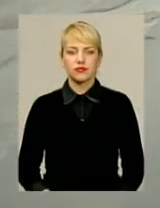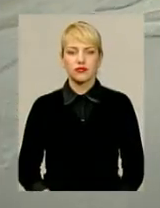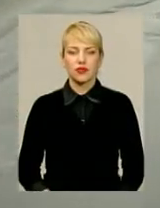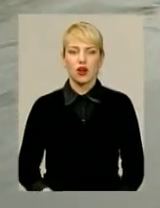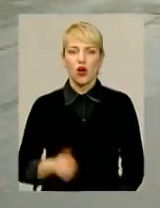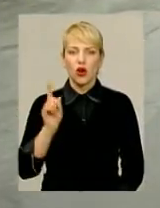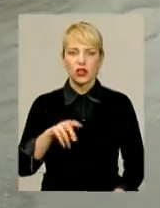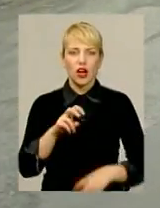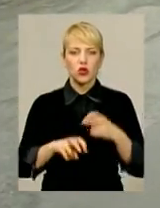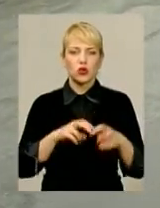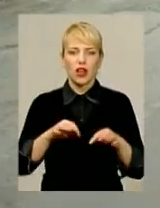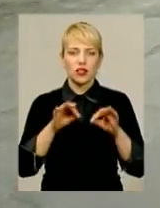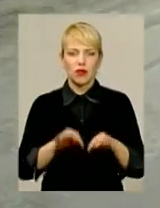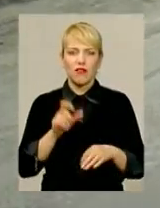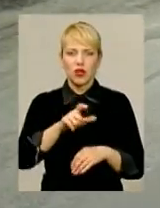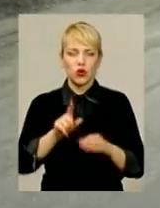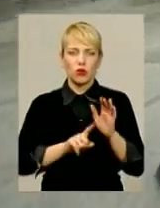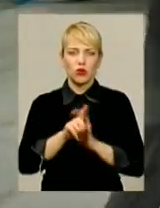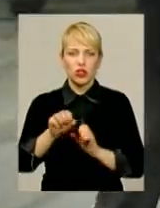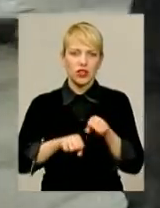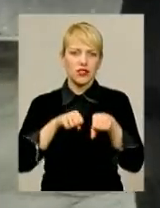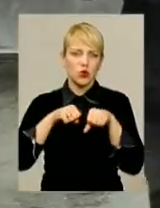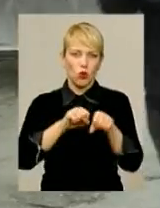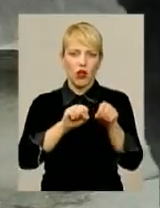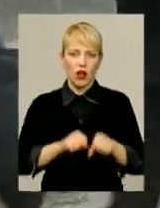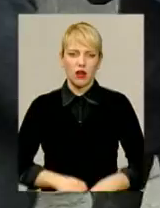Однак шукати правди люди вже почали з кулаками.